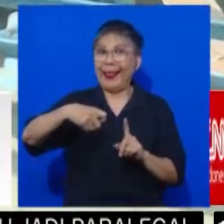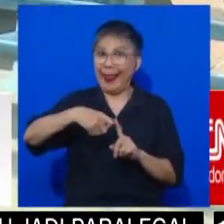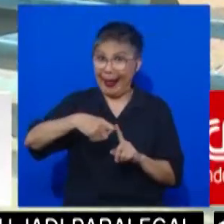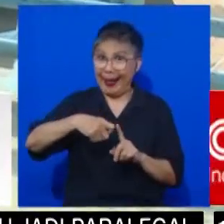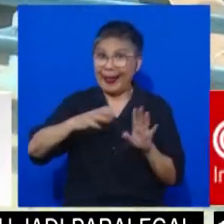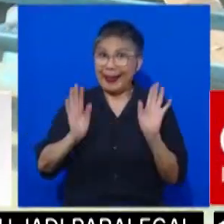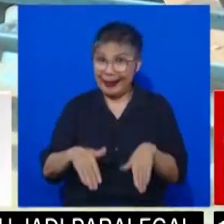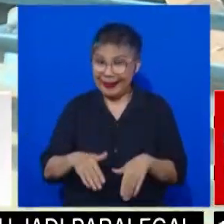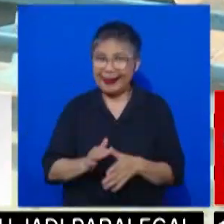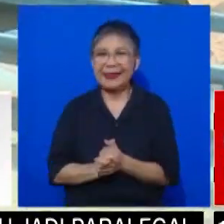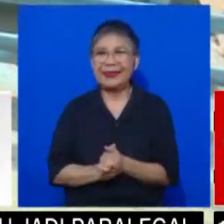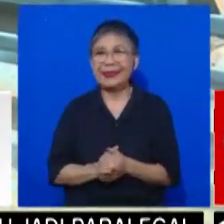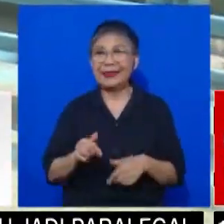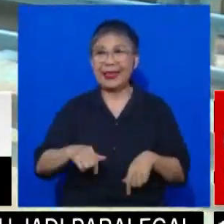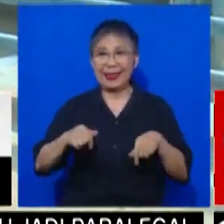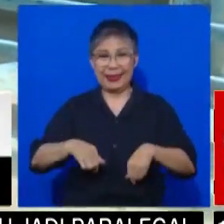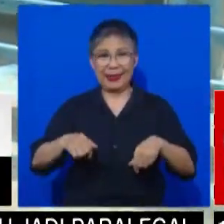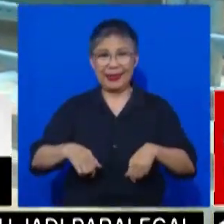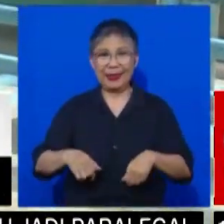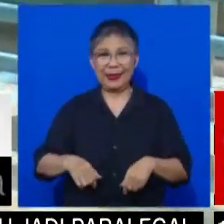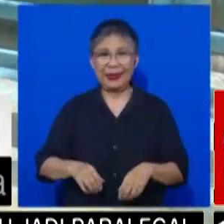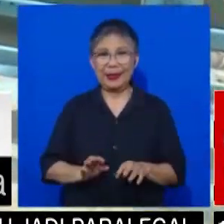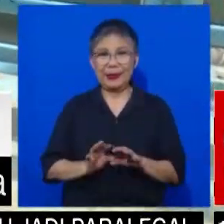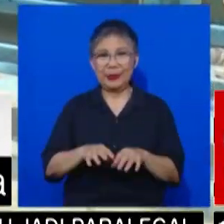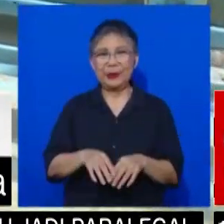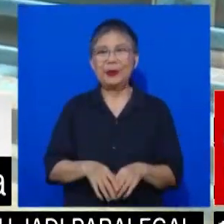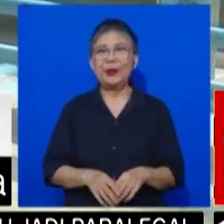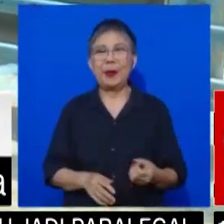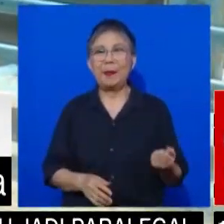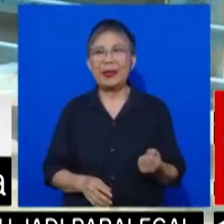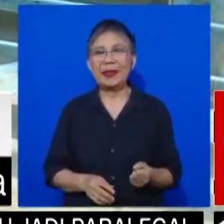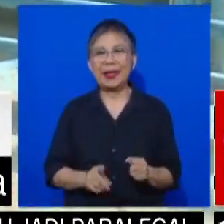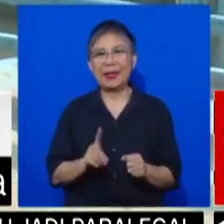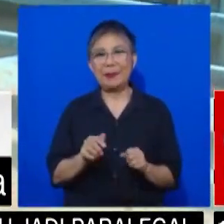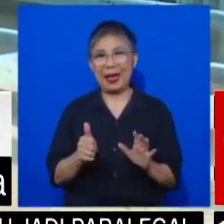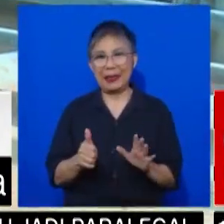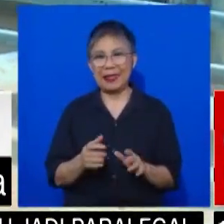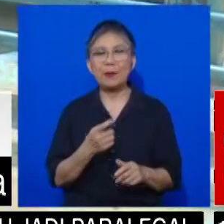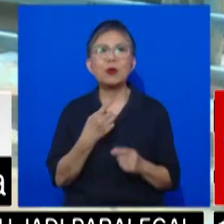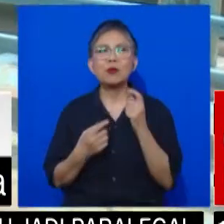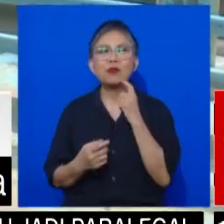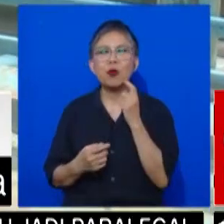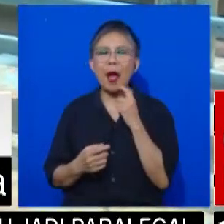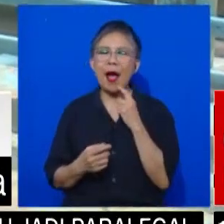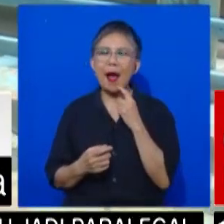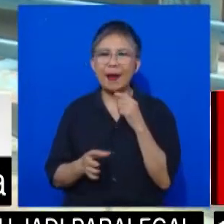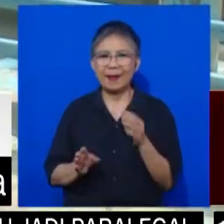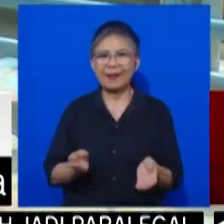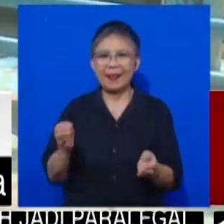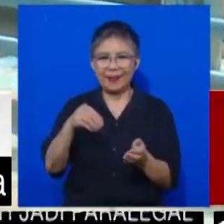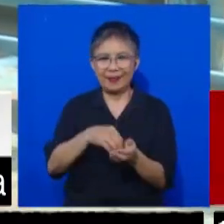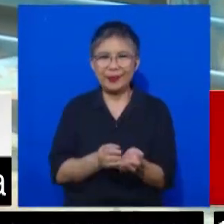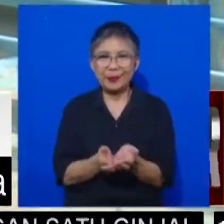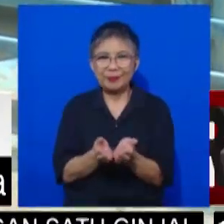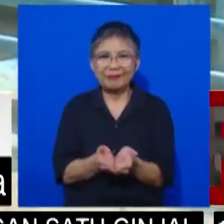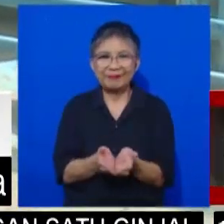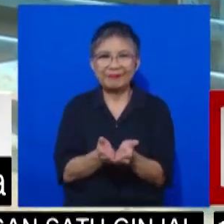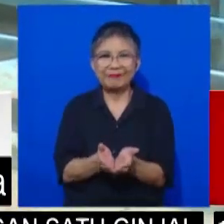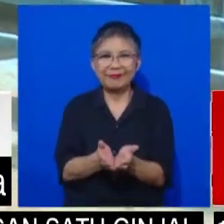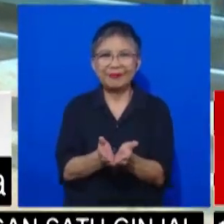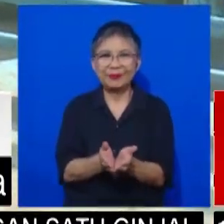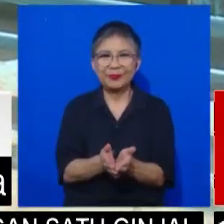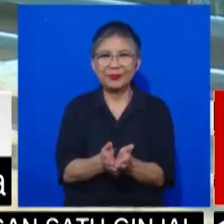Ya, saat ini saya sedang berada di dermaga Pasar 16 Ilir Palembang. Saya akan mencoba naik perahu ketek